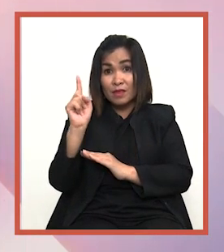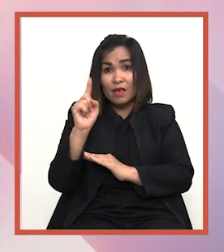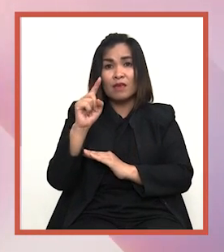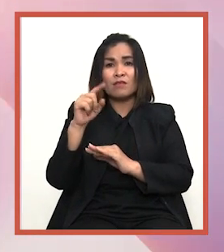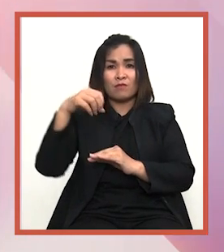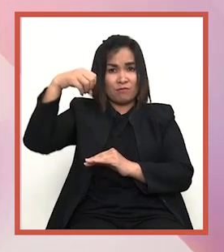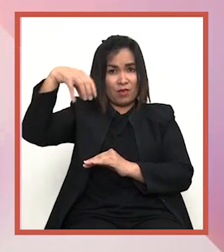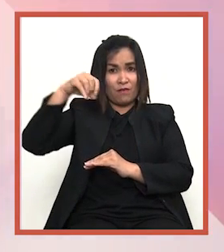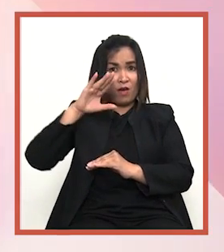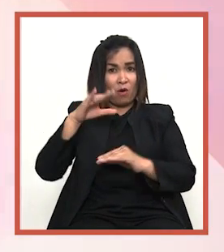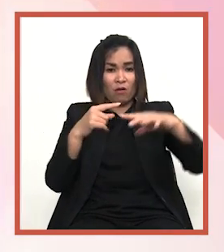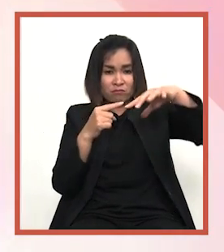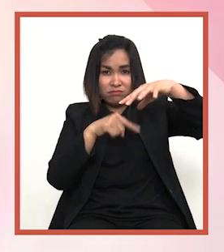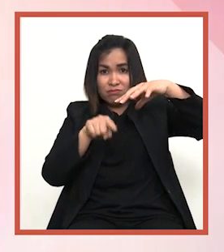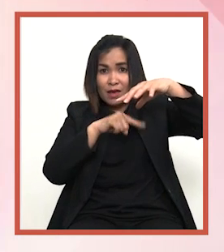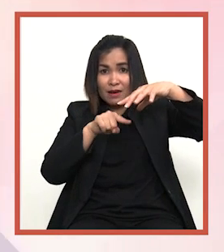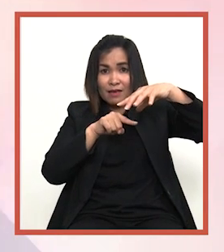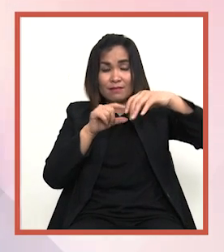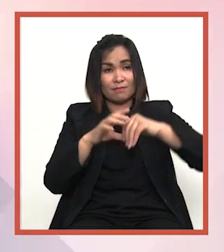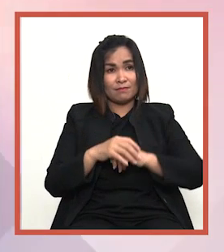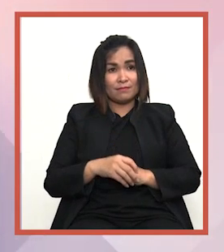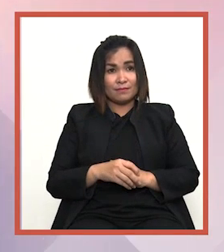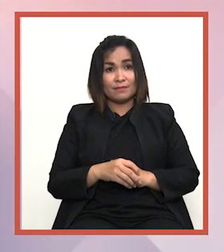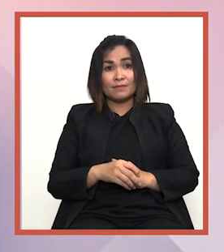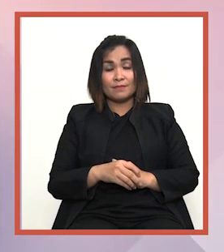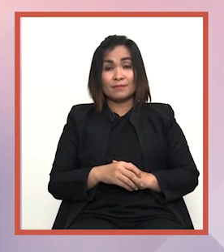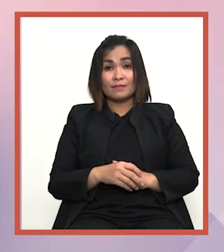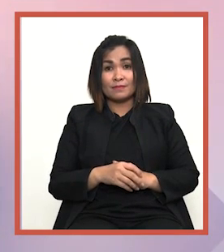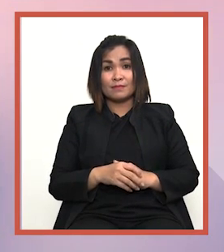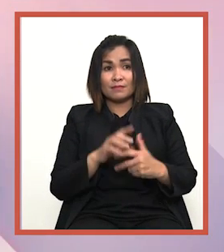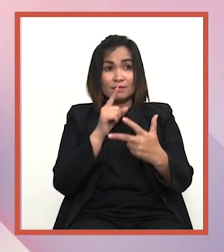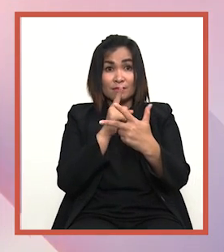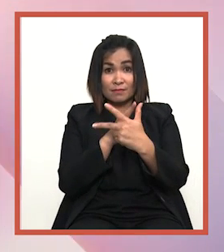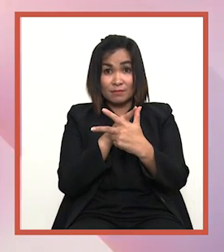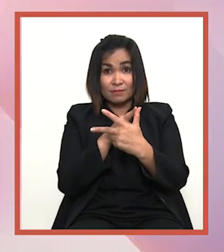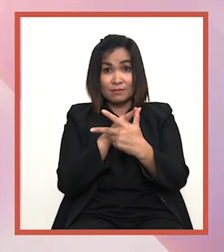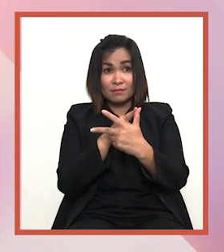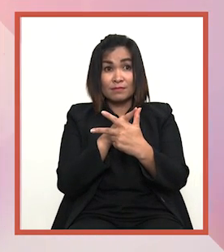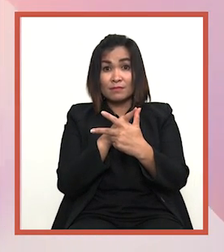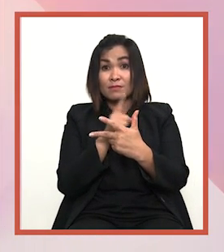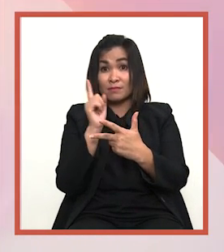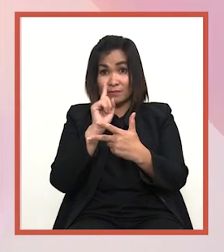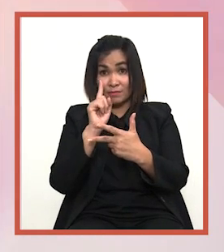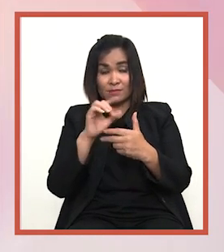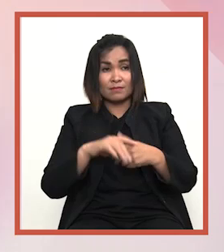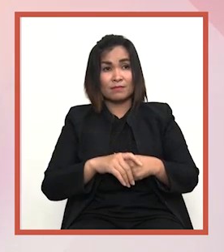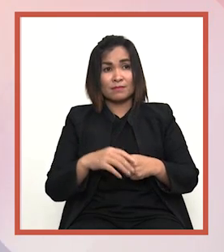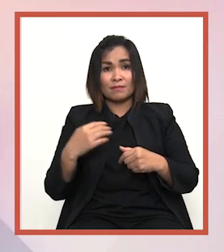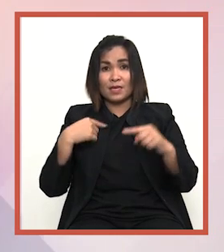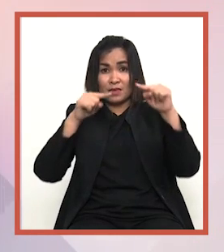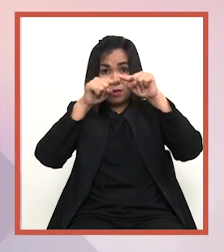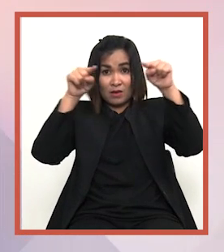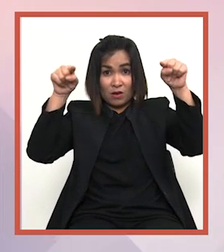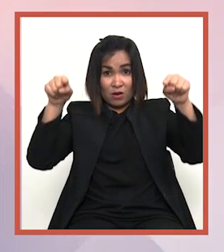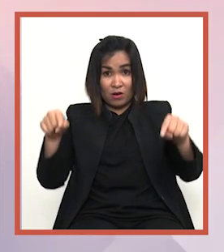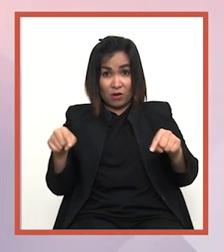ไฟฟ้านะครับภายในอาคารด้วยนะครับโดยสัญลักษณ์นะครับหลอดไฟฟ้าแบบไส้แบบงานสมบูรณ์นะครับก็จะมีกล่องอุป